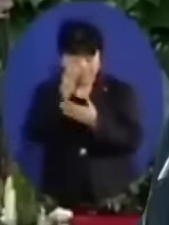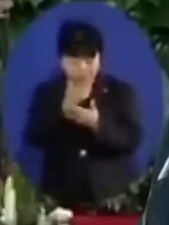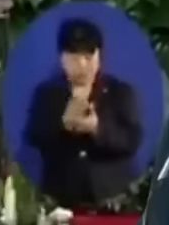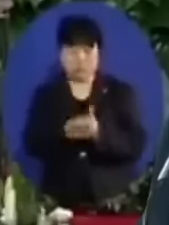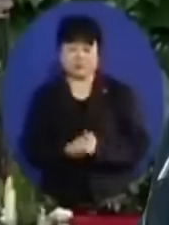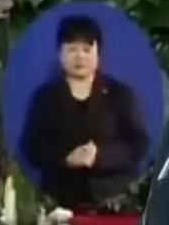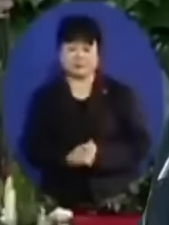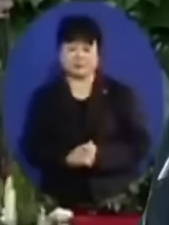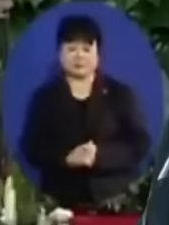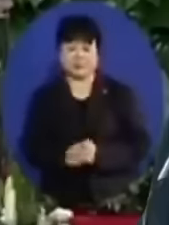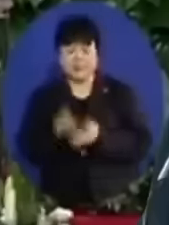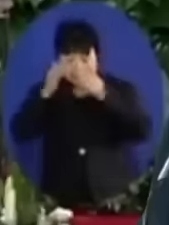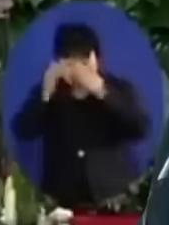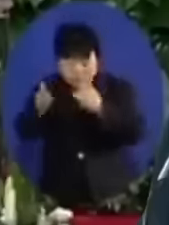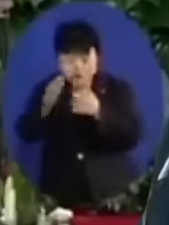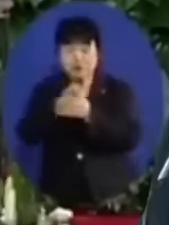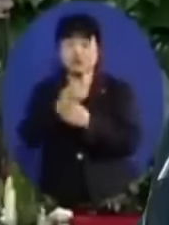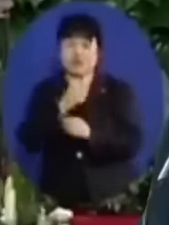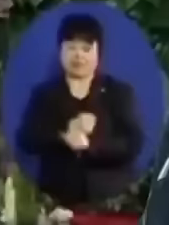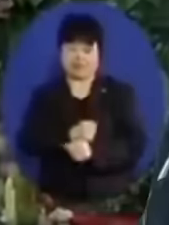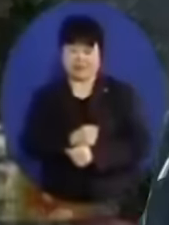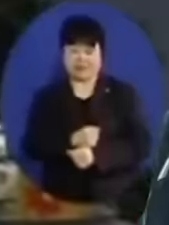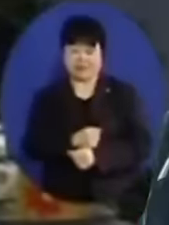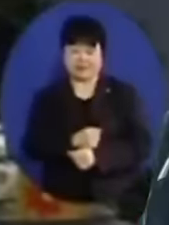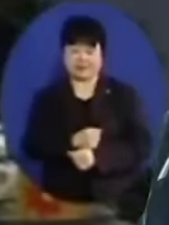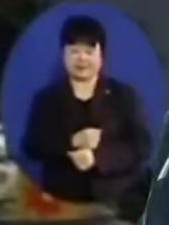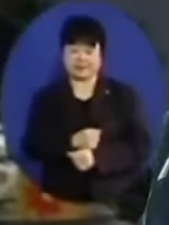기도를 하지 말고 집중적으로 기도해야 되는 것입니다.